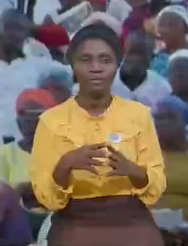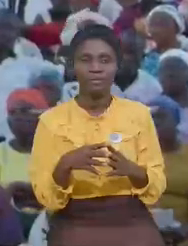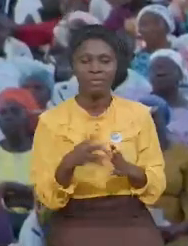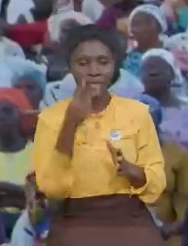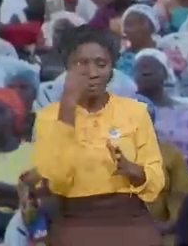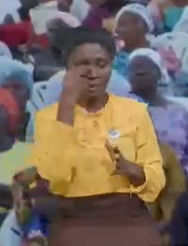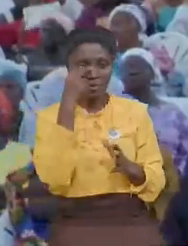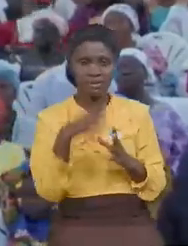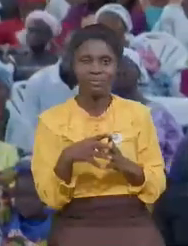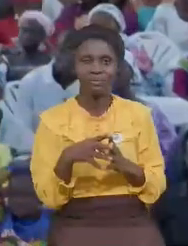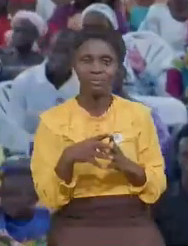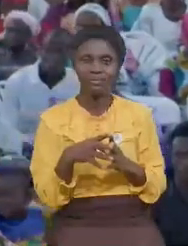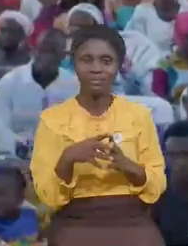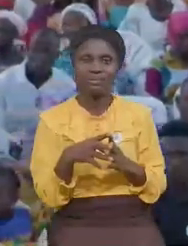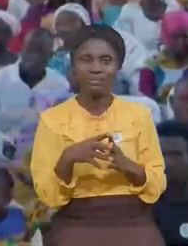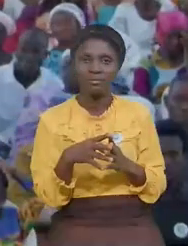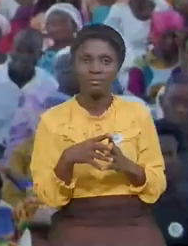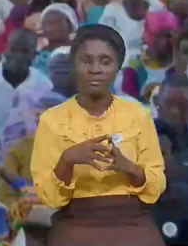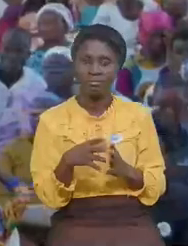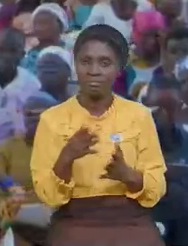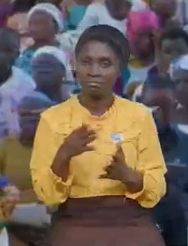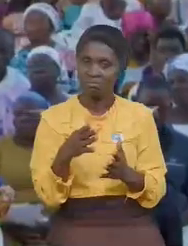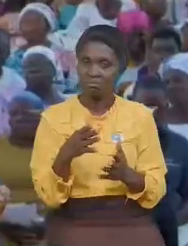Les aveugles.